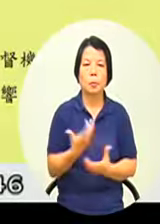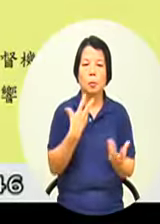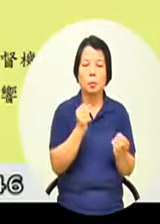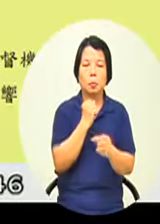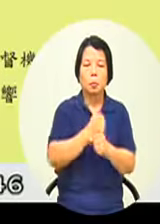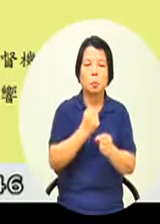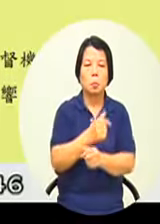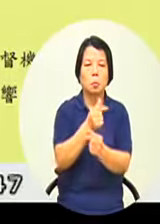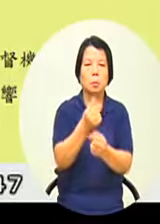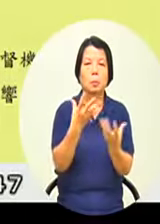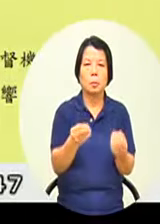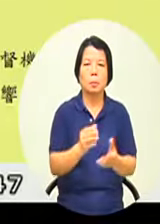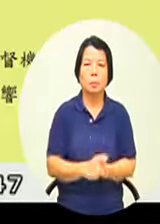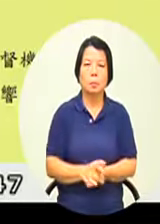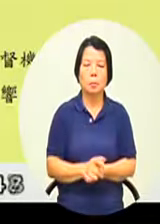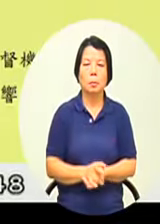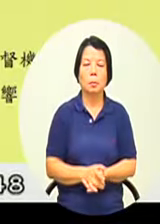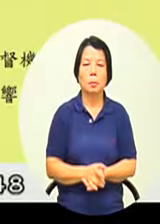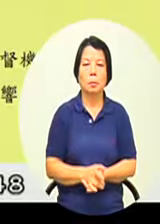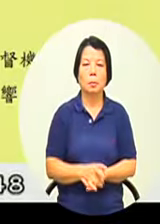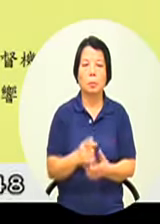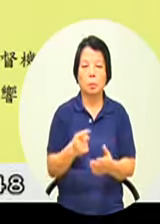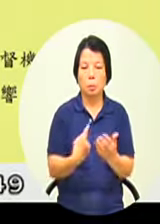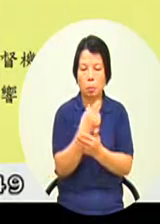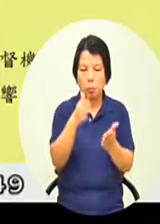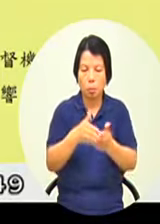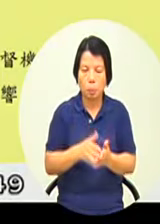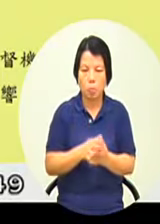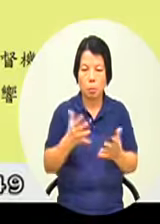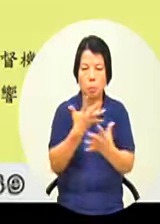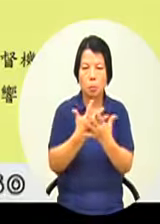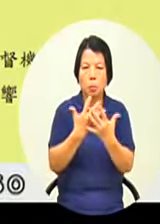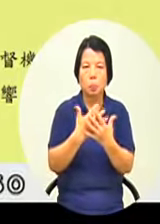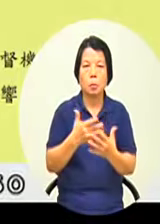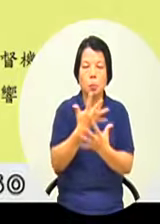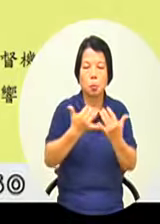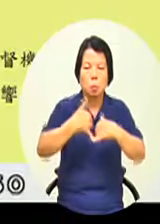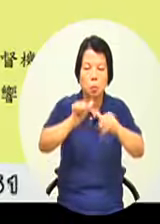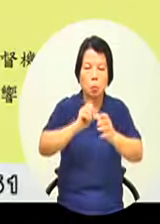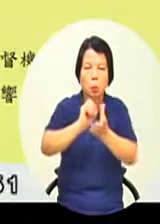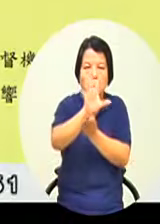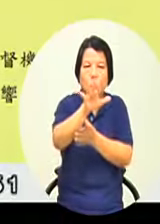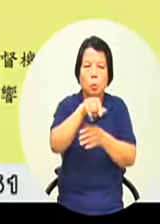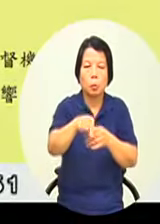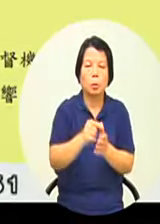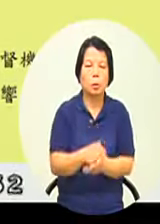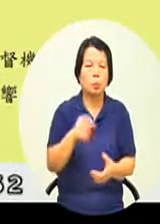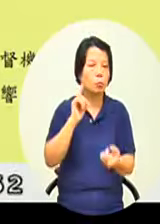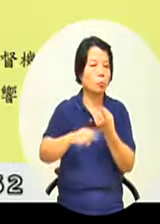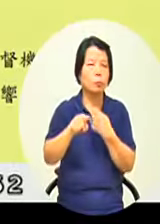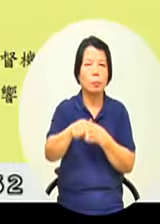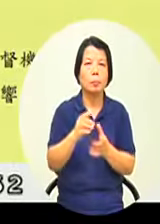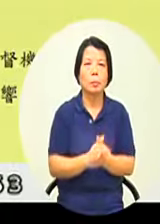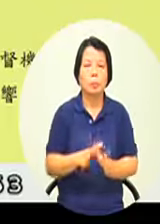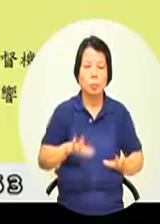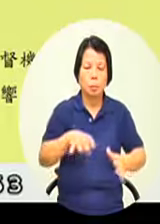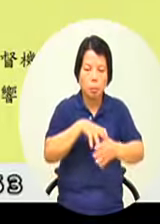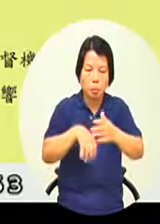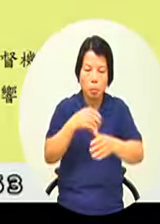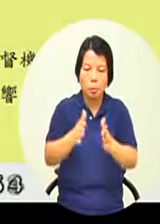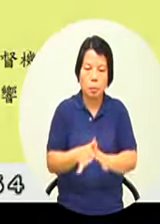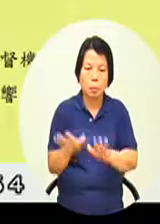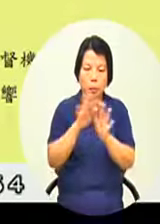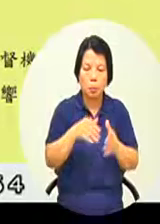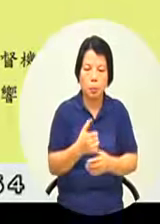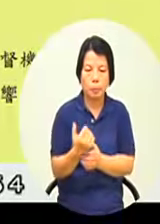做好，我们就这样子把它PO上去，其实也不太好。那其实在农业局的报告里面也提到说，今年要